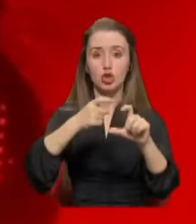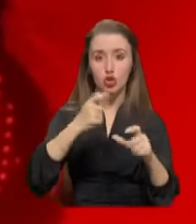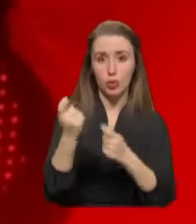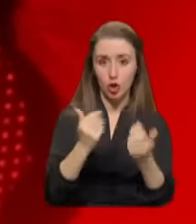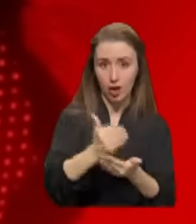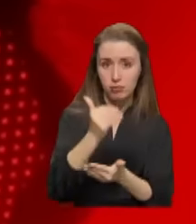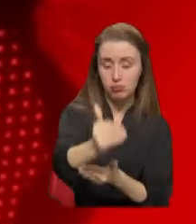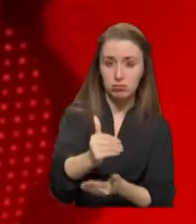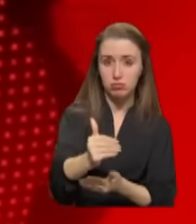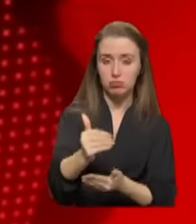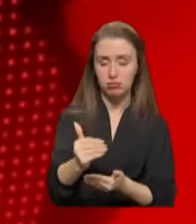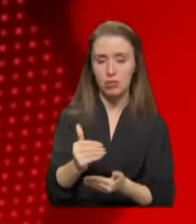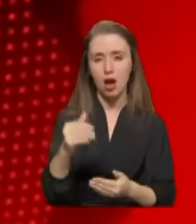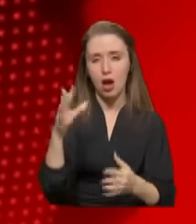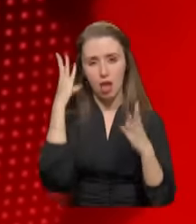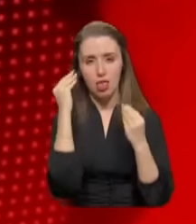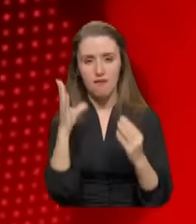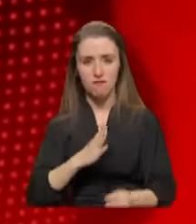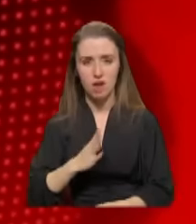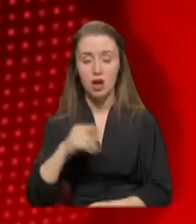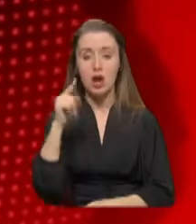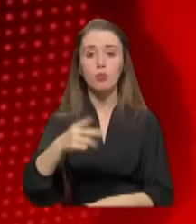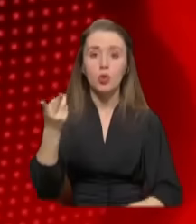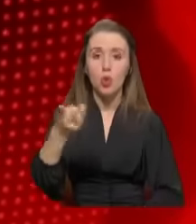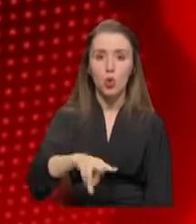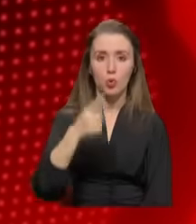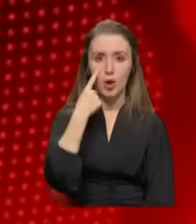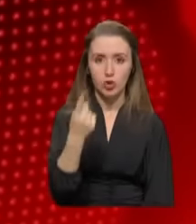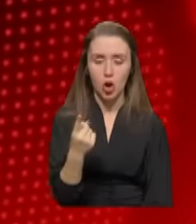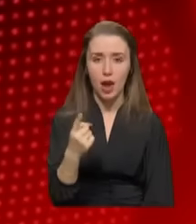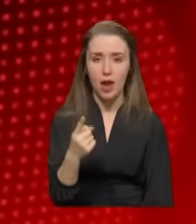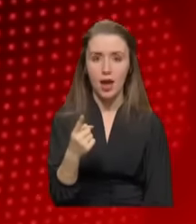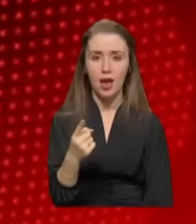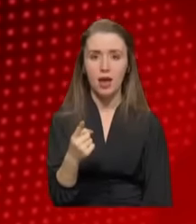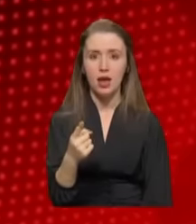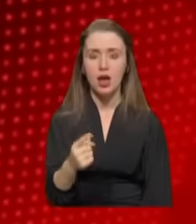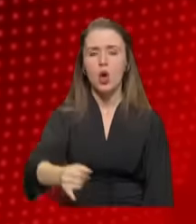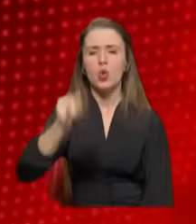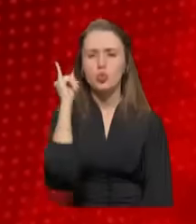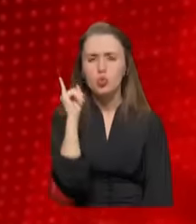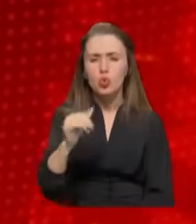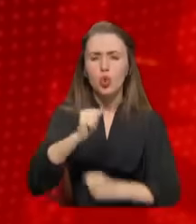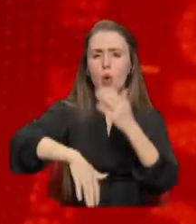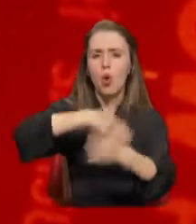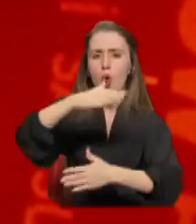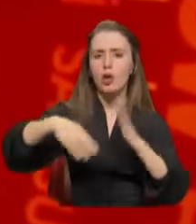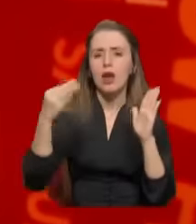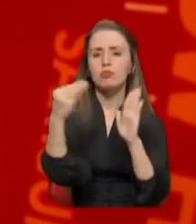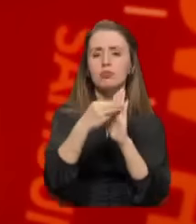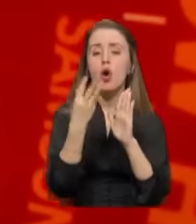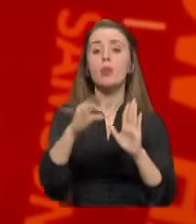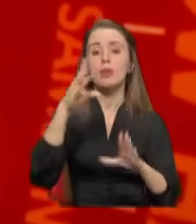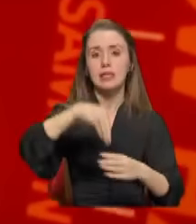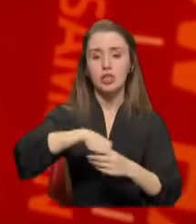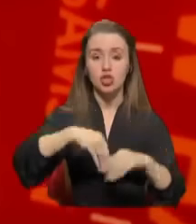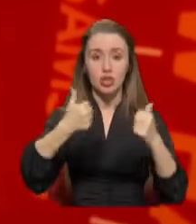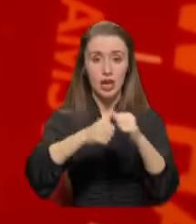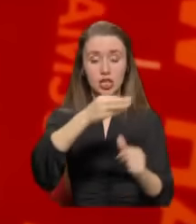alınması çok şey anlatmıyor mu? Bu suikastinde tarihe bir kara leke olarak geçmemesi, eşi